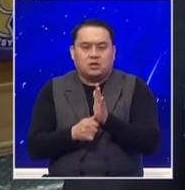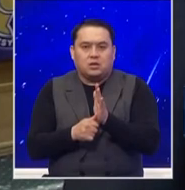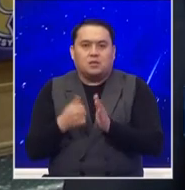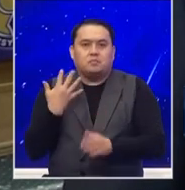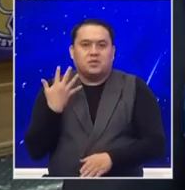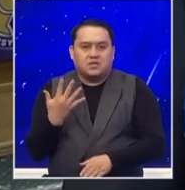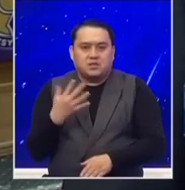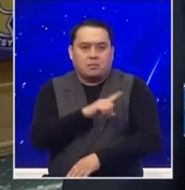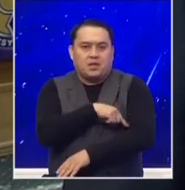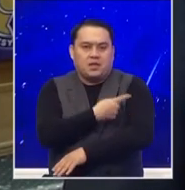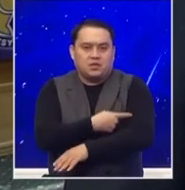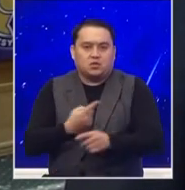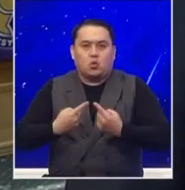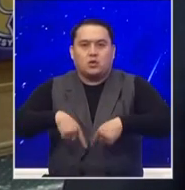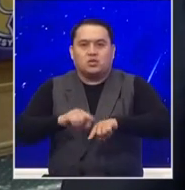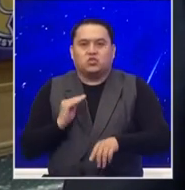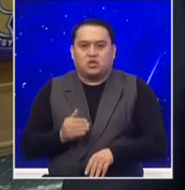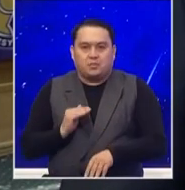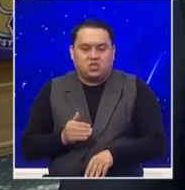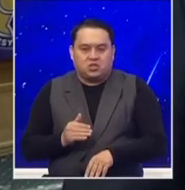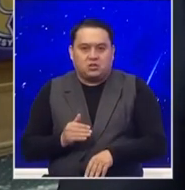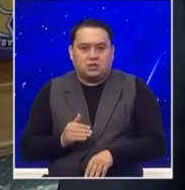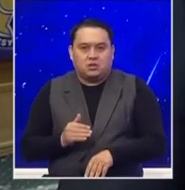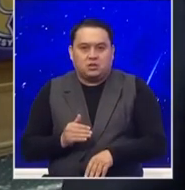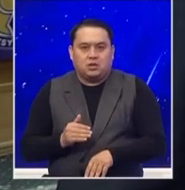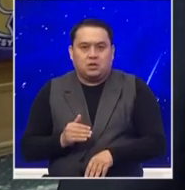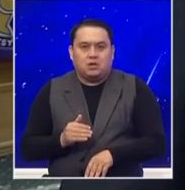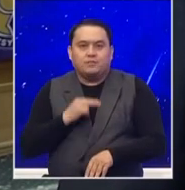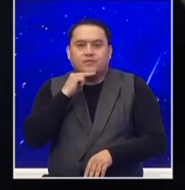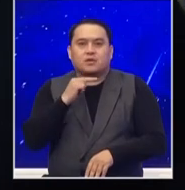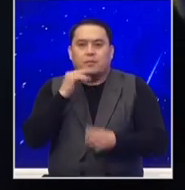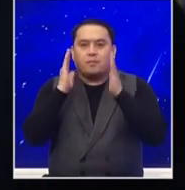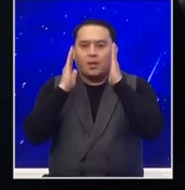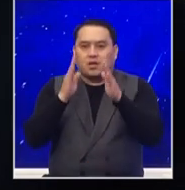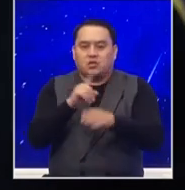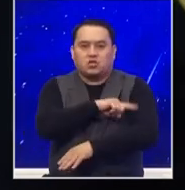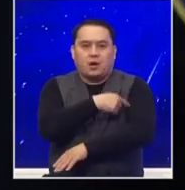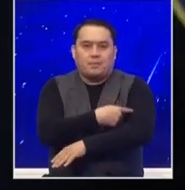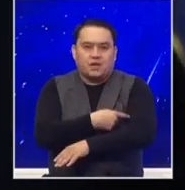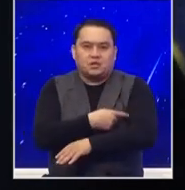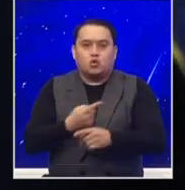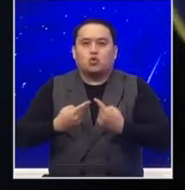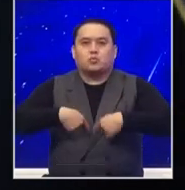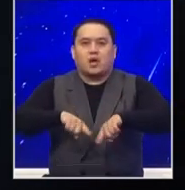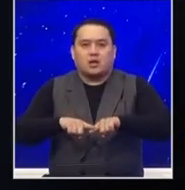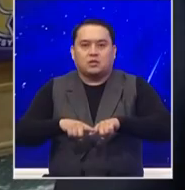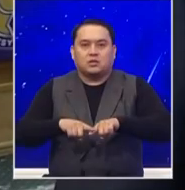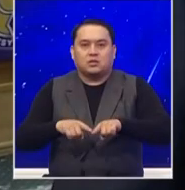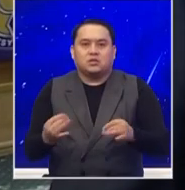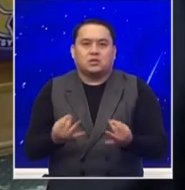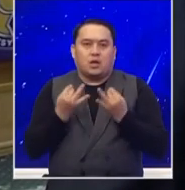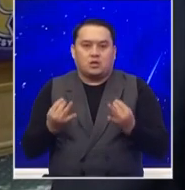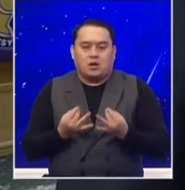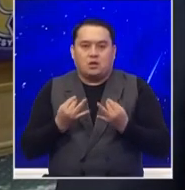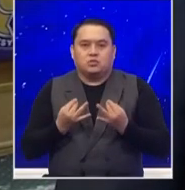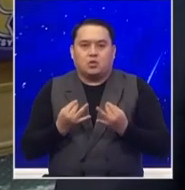5 медициналық ұйым бұл жекеменшік. Бұл нені аңғартады? Яғни жекеменшік медициналық ұйымдардың қызығушылығы